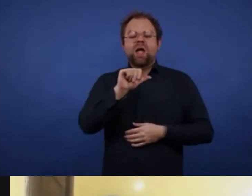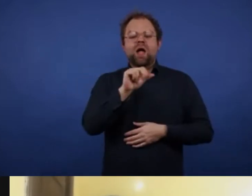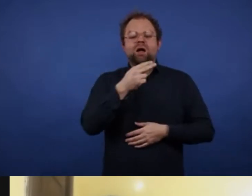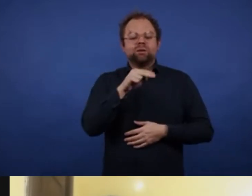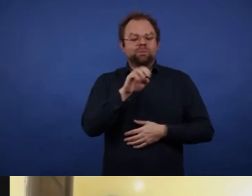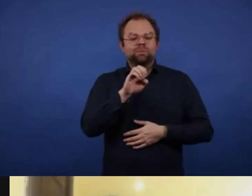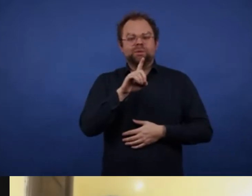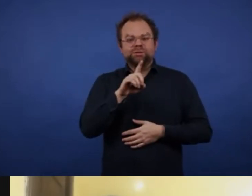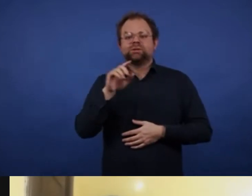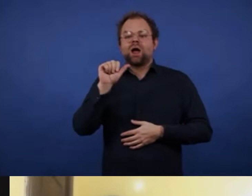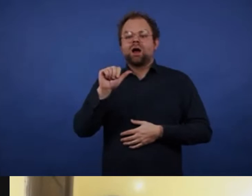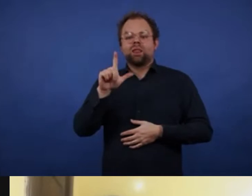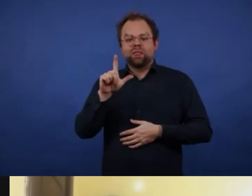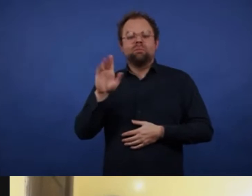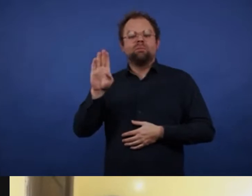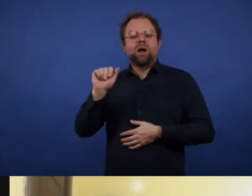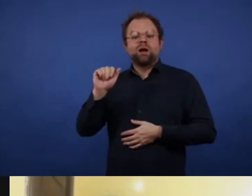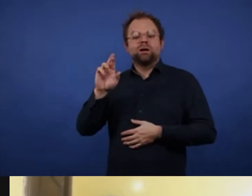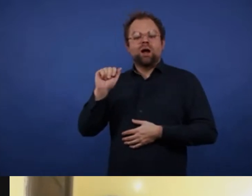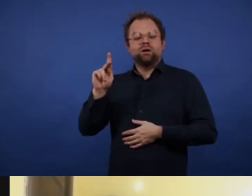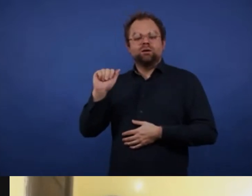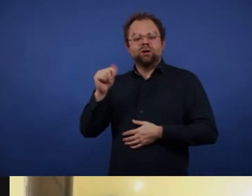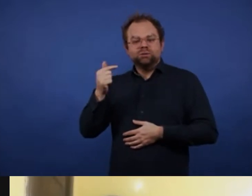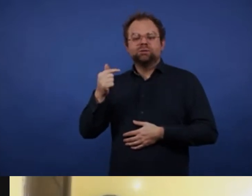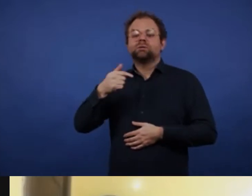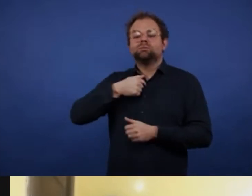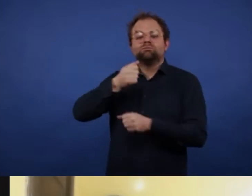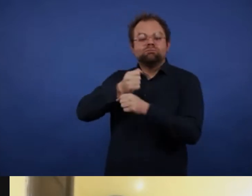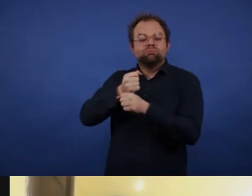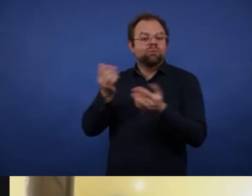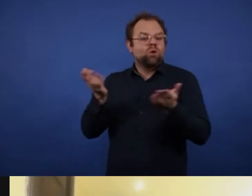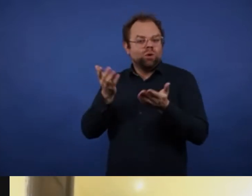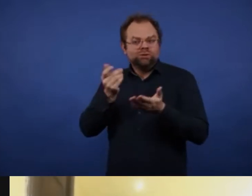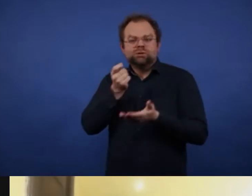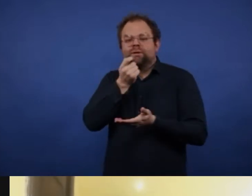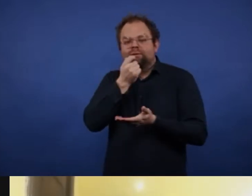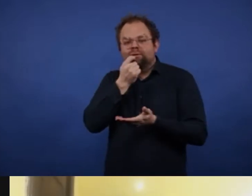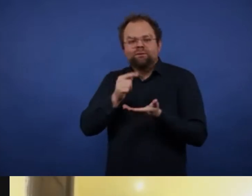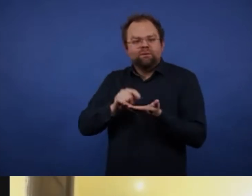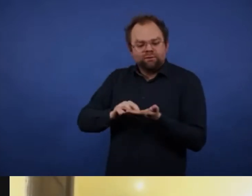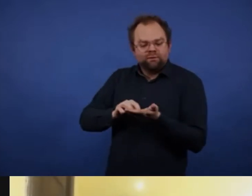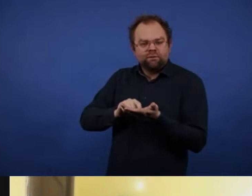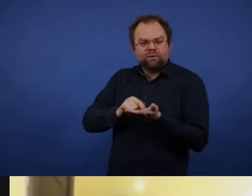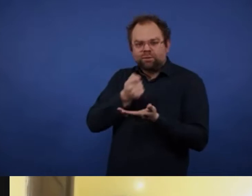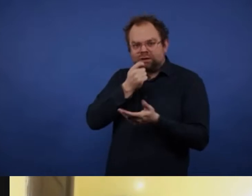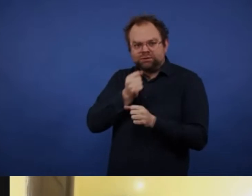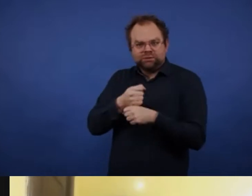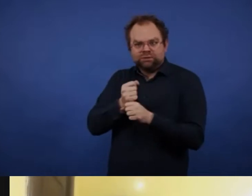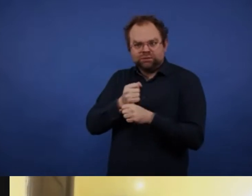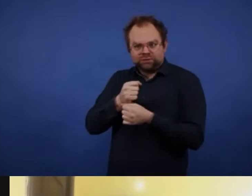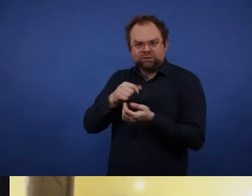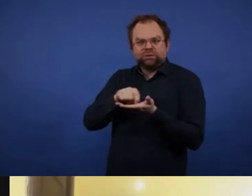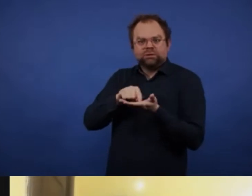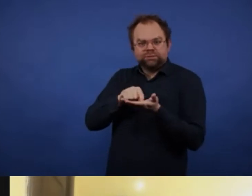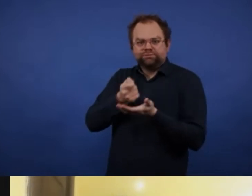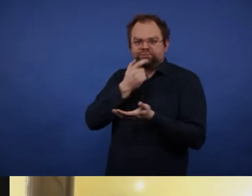من الآن راح أحاول أحكي عربي لأنه أغلب المتحدثين هم عربي. From now on, I will switch to Arabic because most of the speakers speak